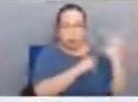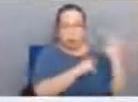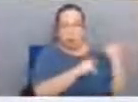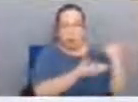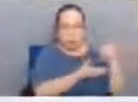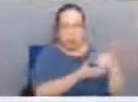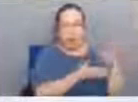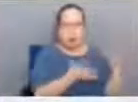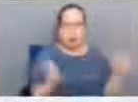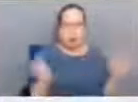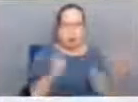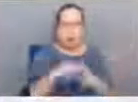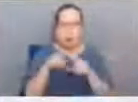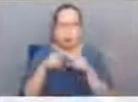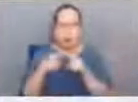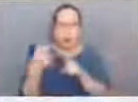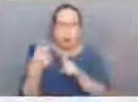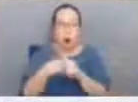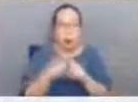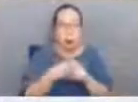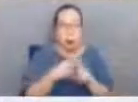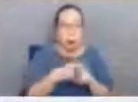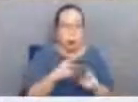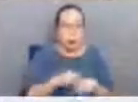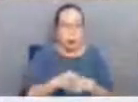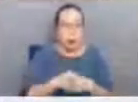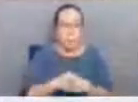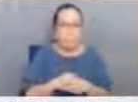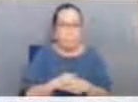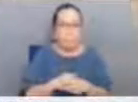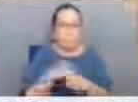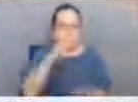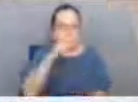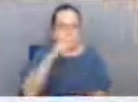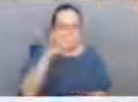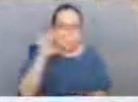sa assistance sa mapipiling micro-entrepreneurs.